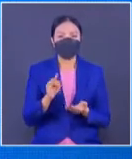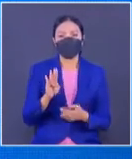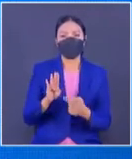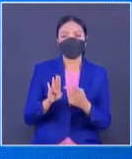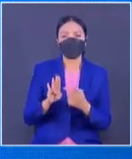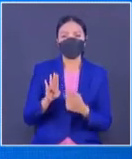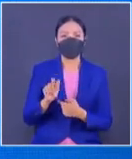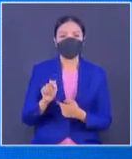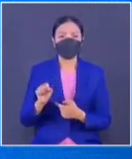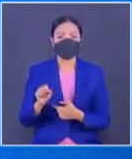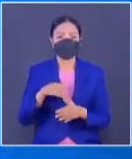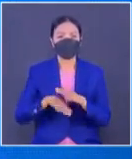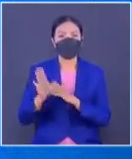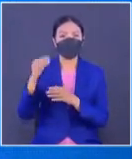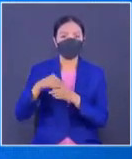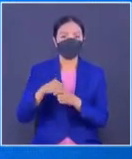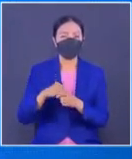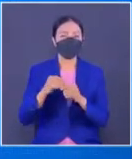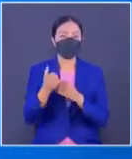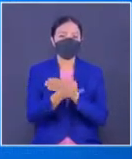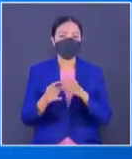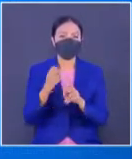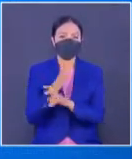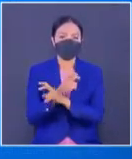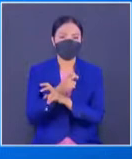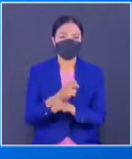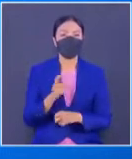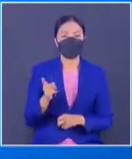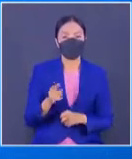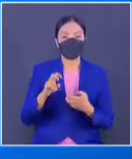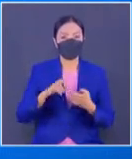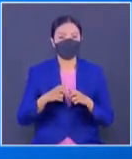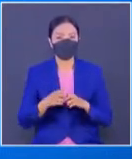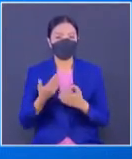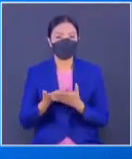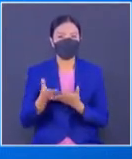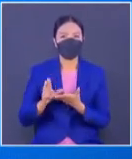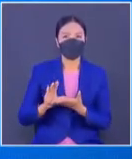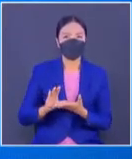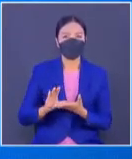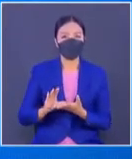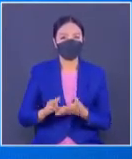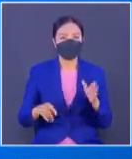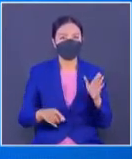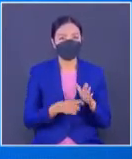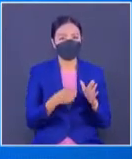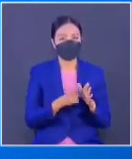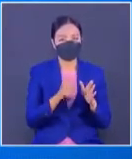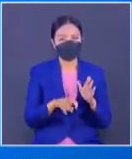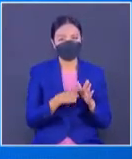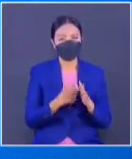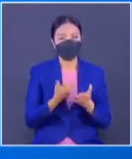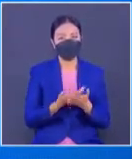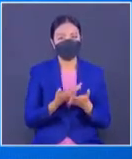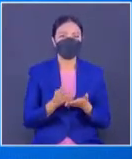อสเนี่ยน่าจะหลบหนีอยู่ที่ประเทศออสเตรียนะครับแต่ว่าทีนี้เนี่ยติดขัดปัญหาเรื่องของงบประมาณนี่คือเหตุผลเขาบอกติดขั